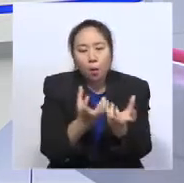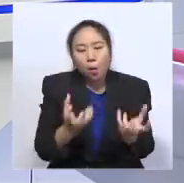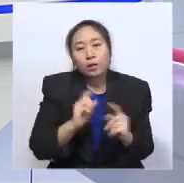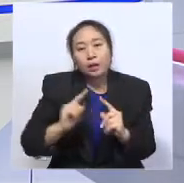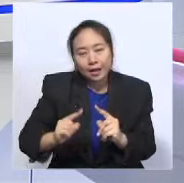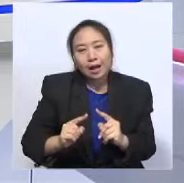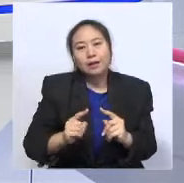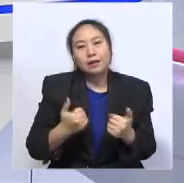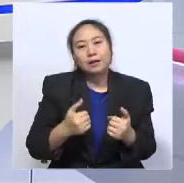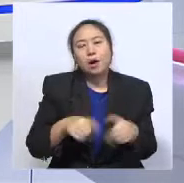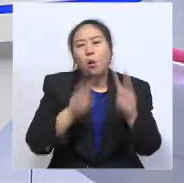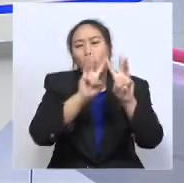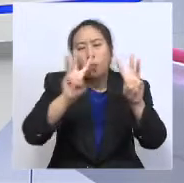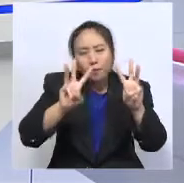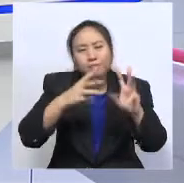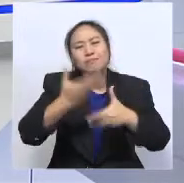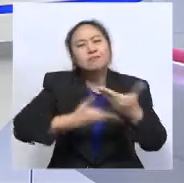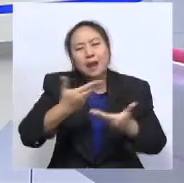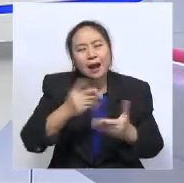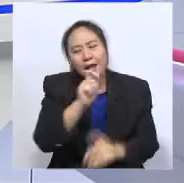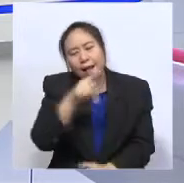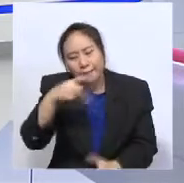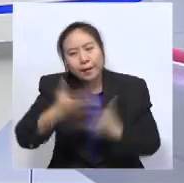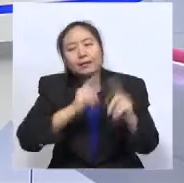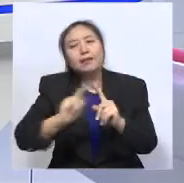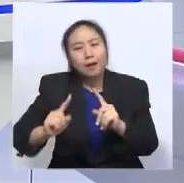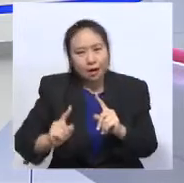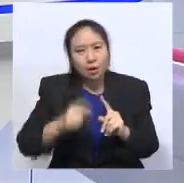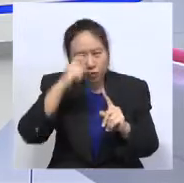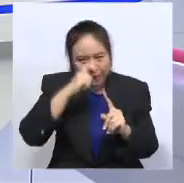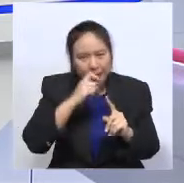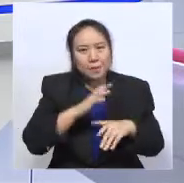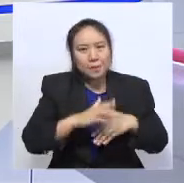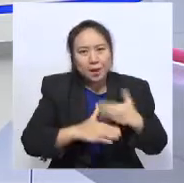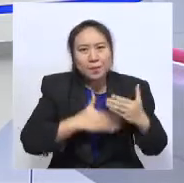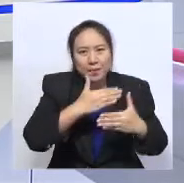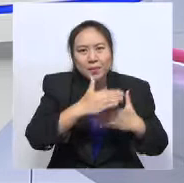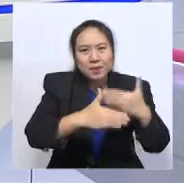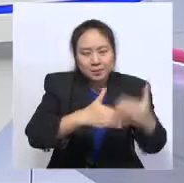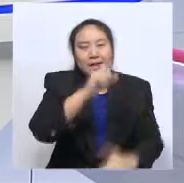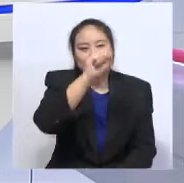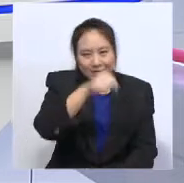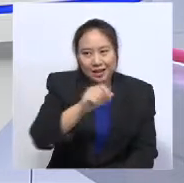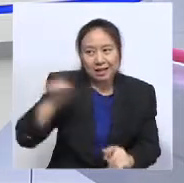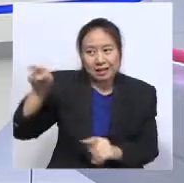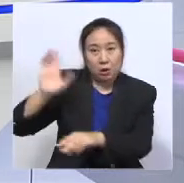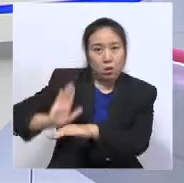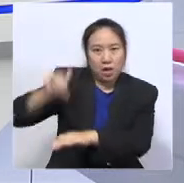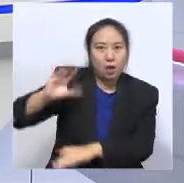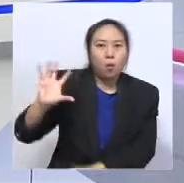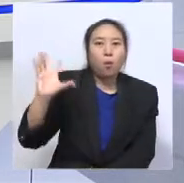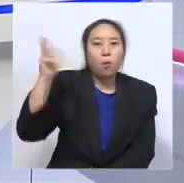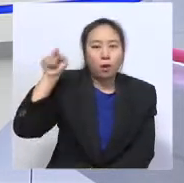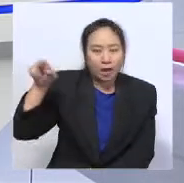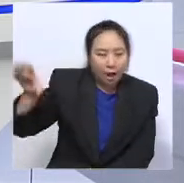าต่างๆรวมถึงระบบออนไลน์ของเรานะครับอีคอมเมิร์ซปกติของเราเนี่ยพัฒนาอย่างต่อเนื่องก็จริงนะครับแต่ถ้าได้คนที่มีความเชี่ยวชาญจริงๆระดับโลกเล